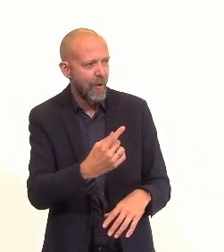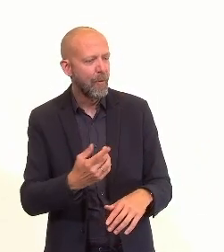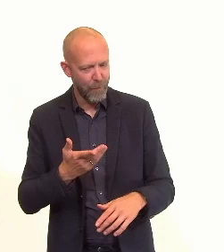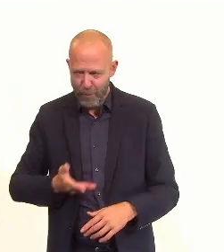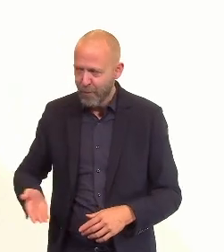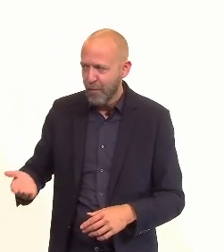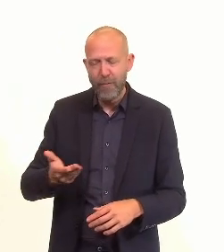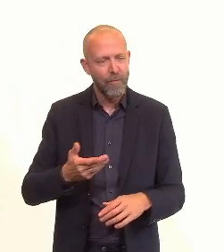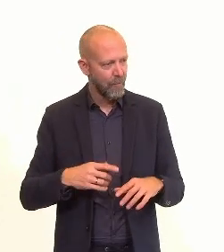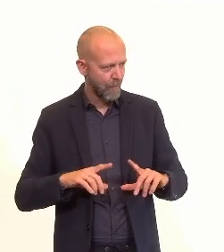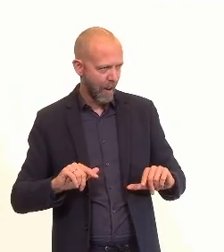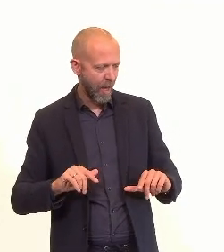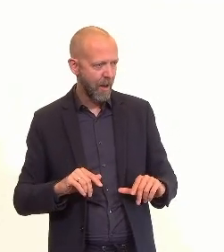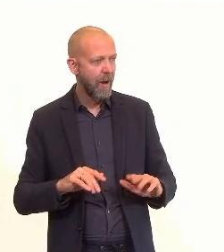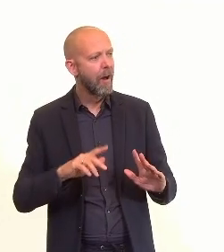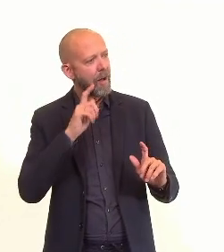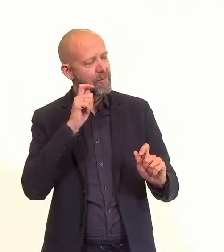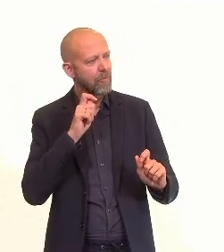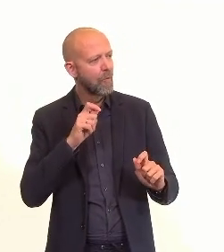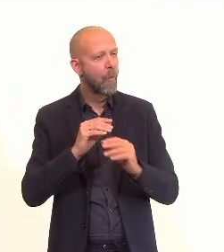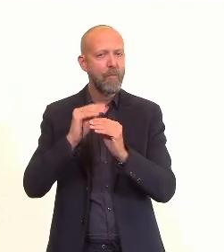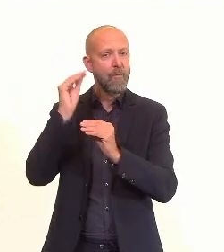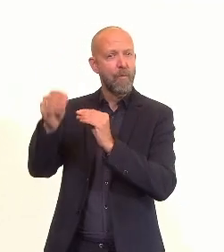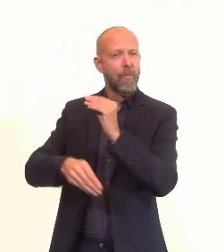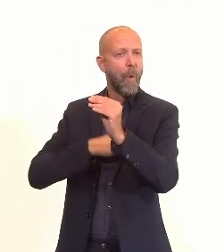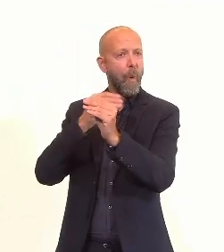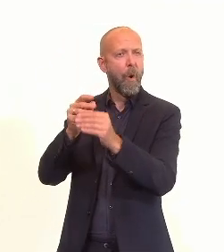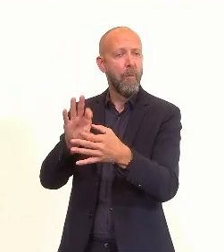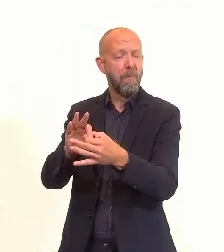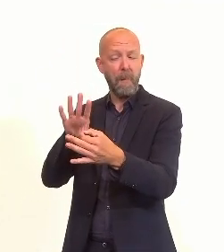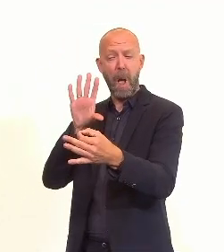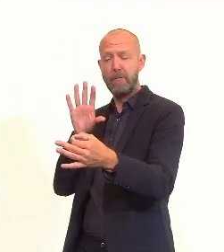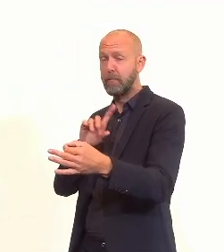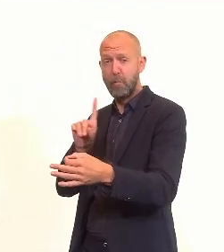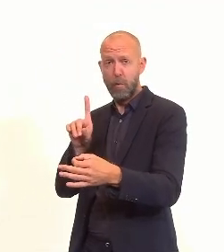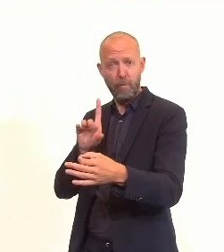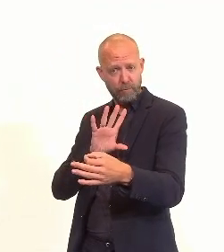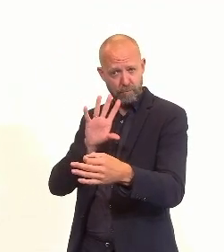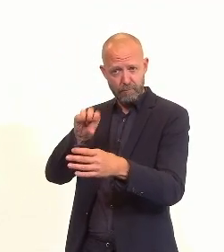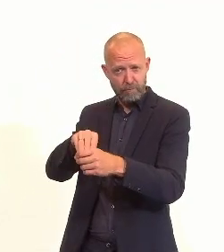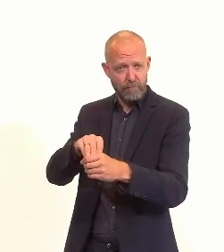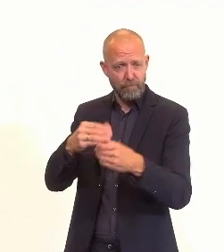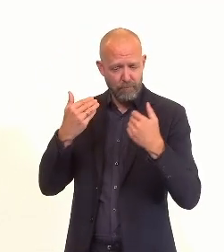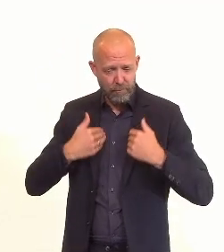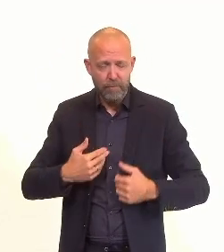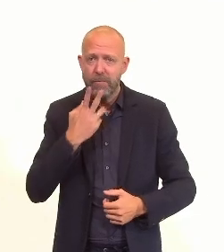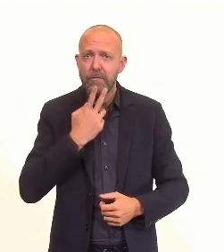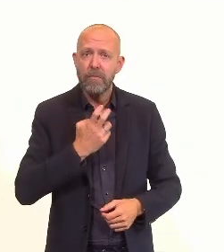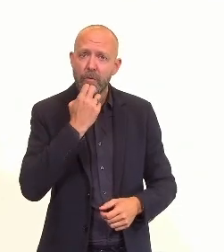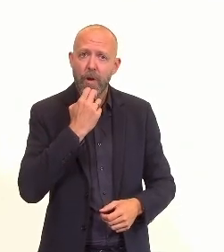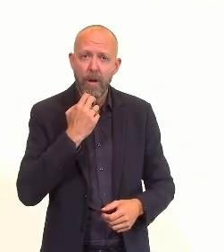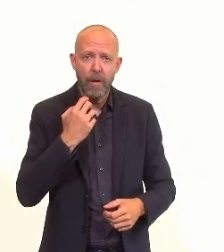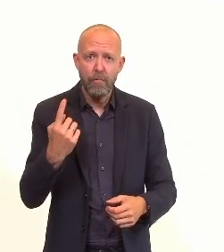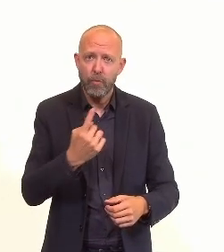Et puis attention, nous ne sommes pas coupés du monde, loin de là. Nous sommes des citoyens. Nous l'avons toujours été.